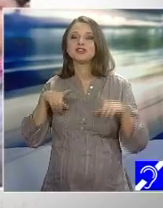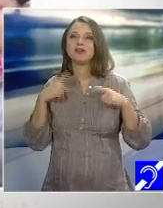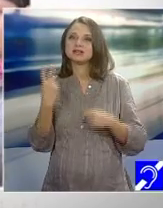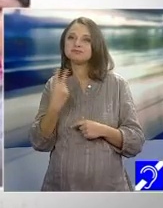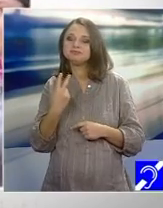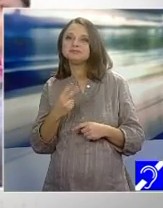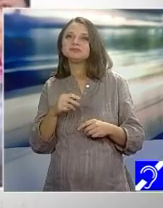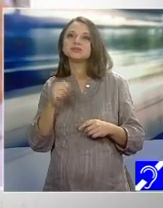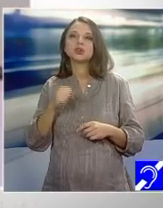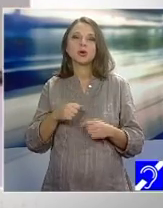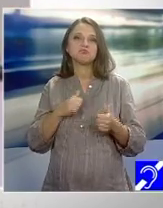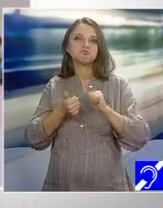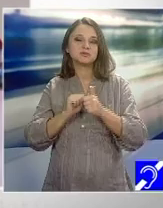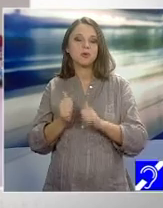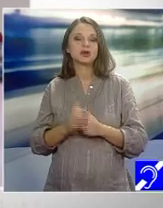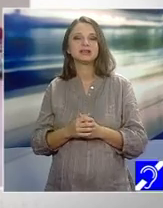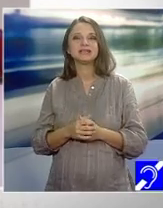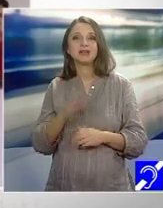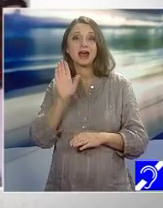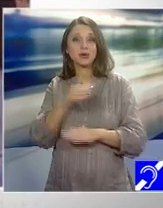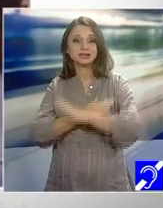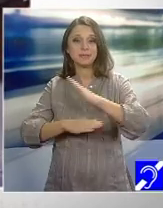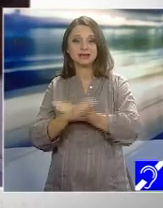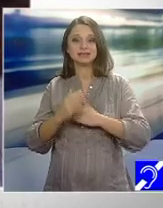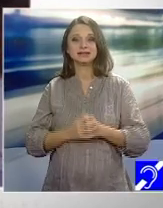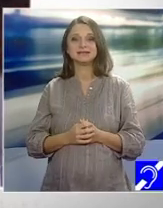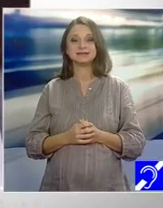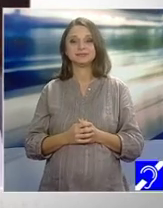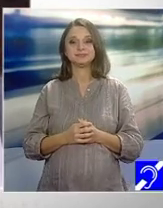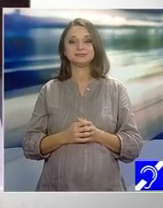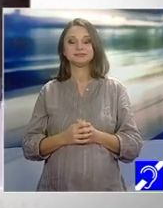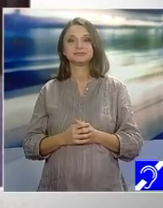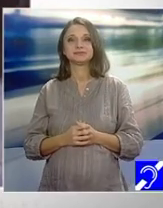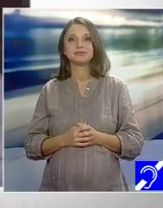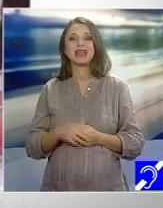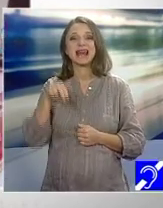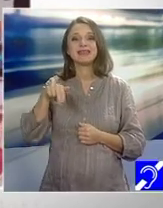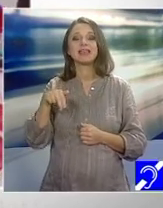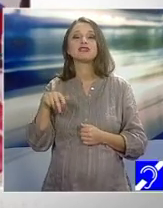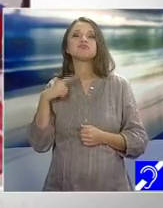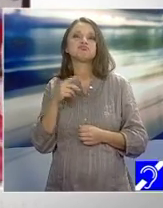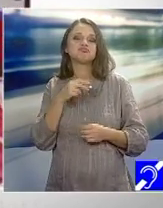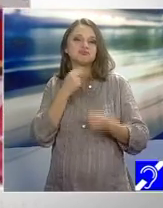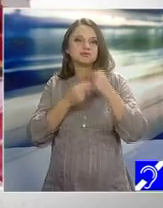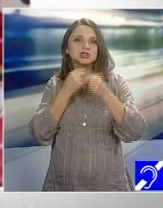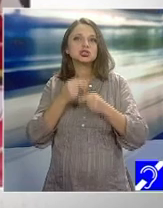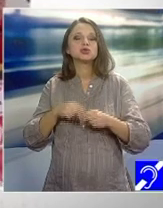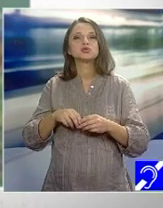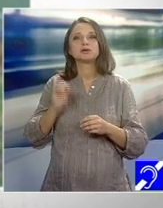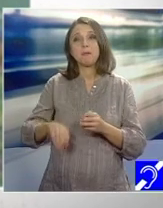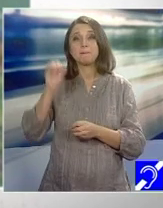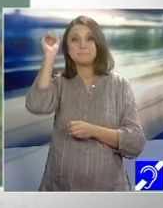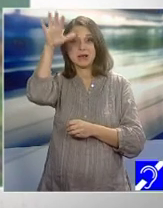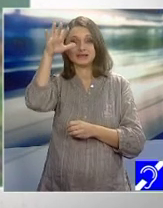dizabilități, basketbalista Natasha Kovacevic și ruibistul Teodor Gheorghe. Natasha joacă basket de performanță, deși are un picior amputat,